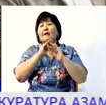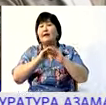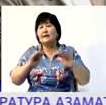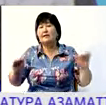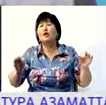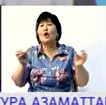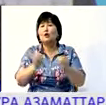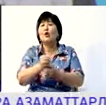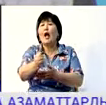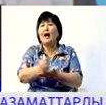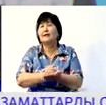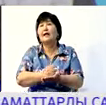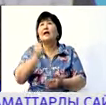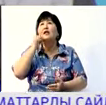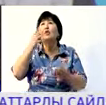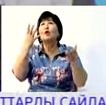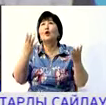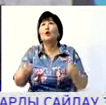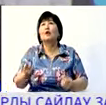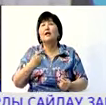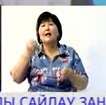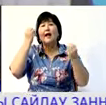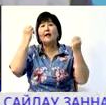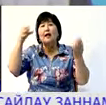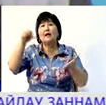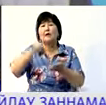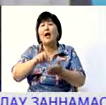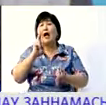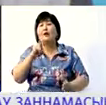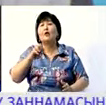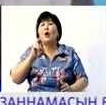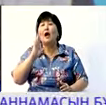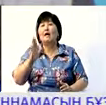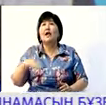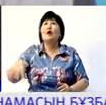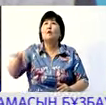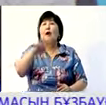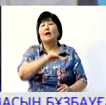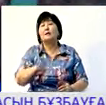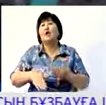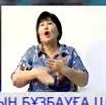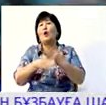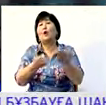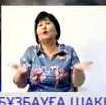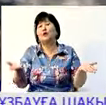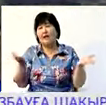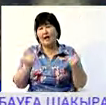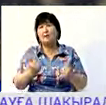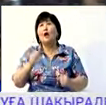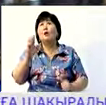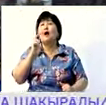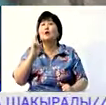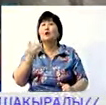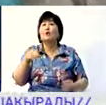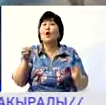тыныштықтың, тұрақтылықтың, ертеңгі күні даралық пен даналықтың кепілі Қасым Жомарт Кемелұлын барлығыңызды қолдауға шақырамын. Бақытгүл Хаменованың